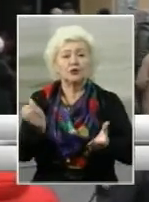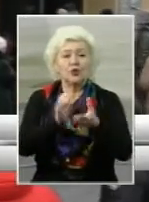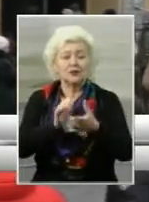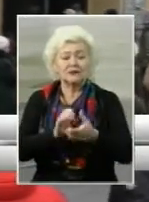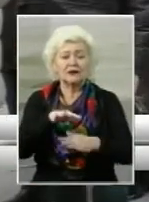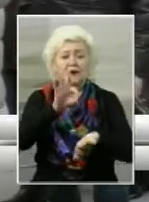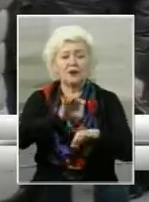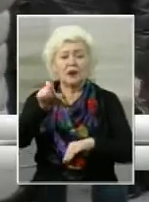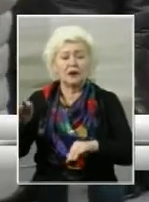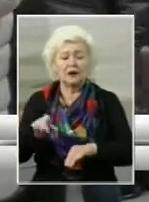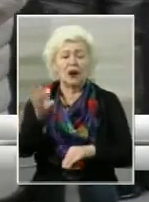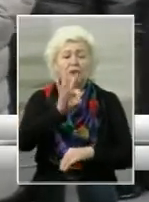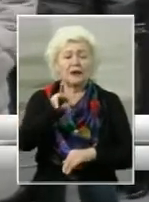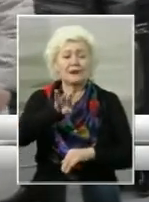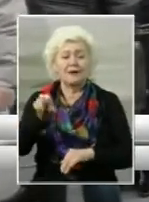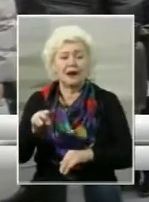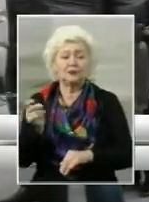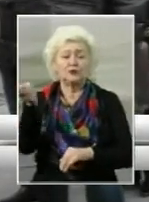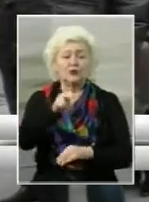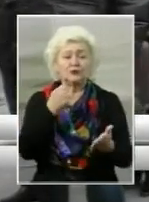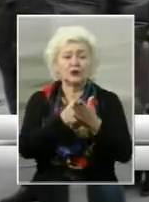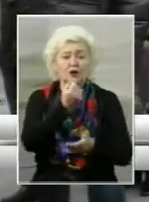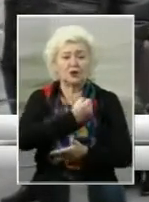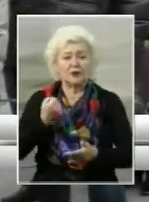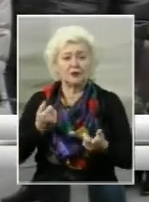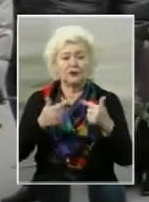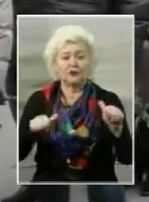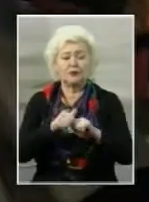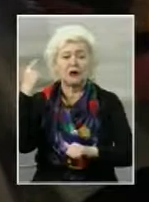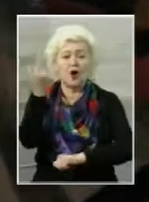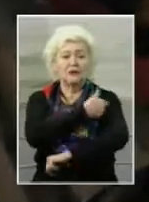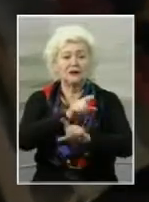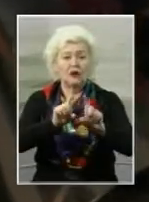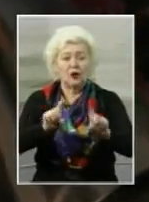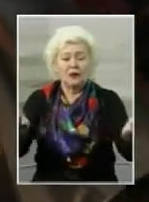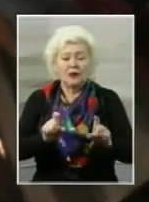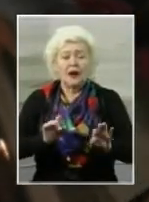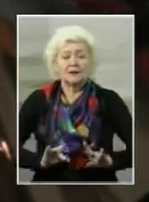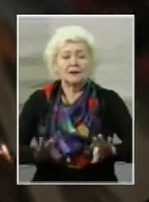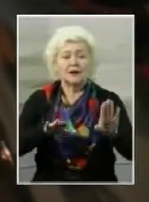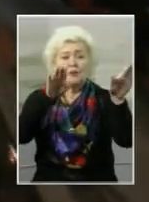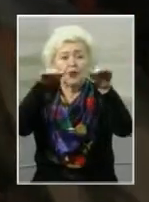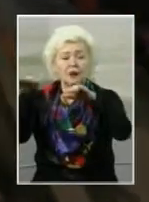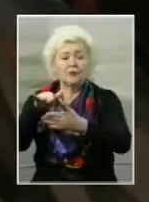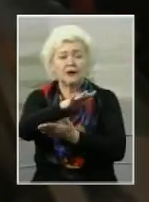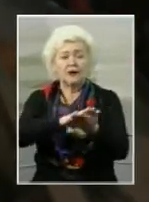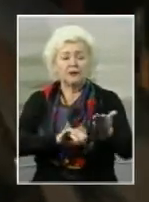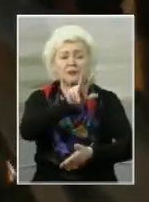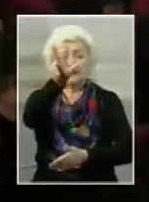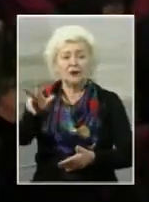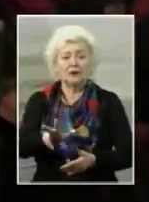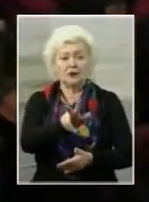і пацієнти Олега Яремченка прийшли до терапевтичного відділення обласної лікарні. Церемонія прощання тривала